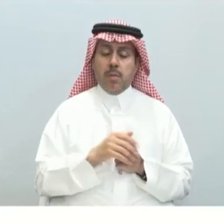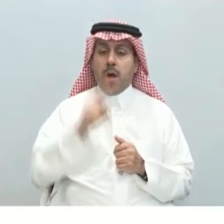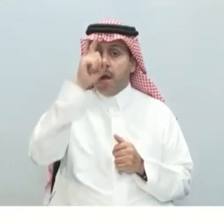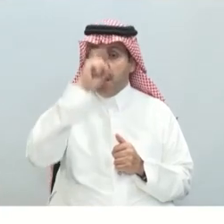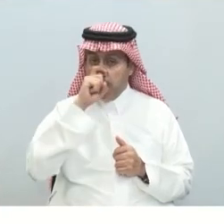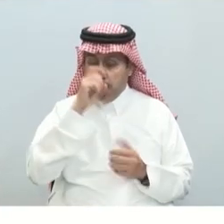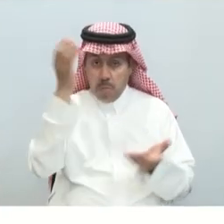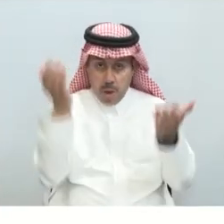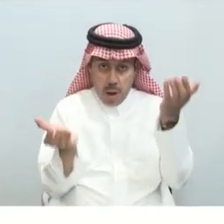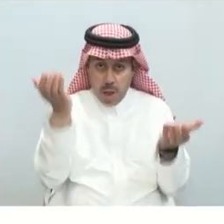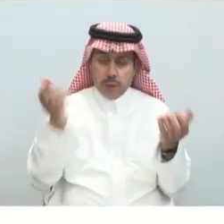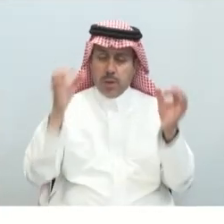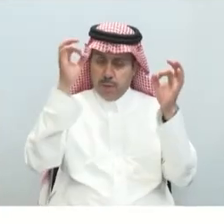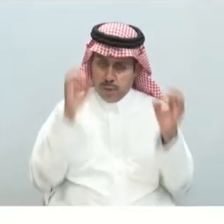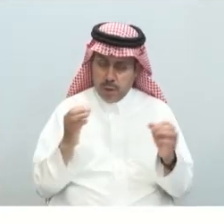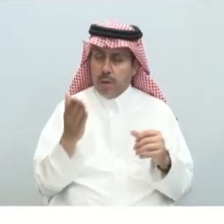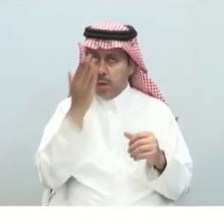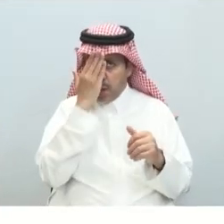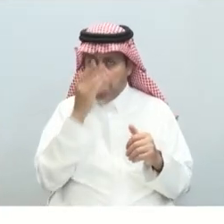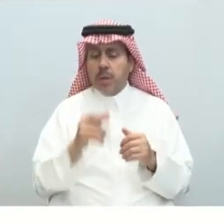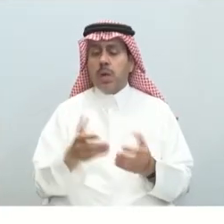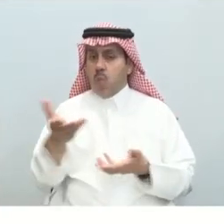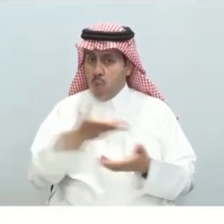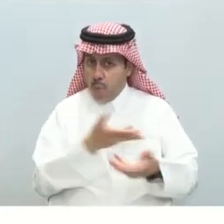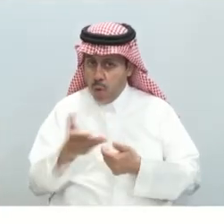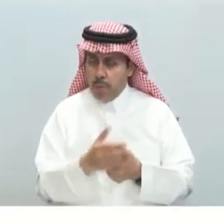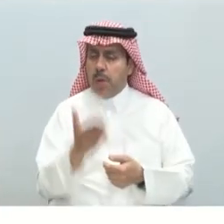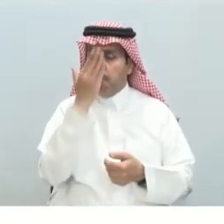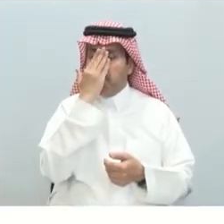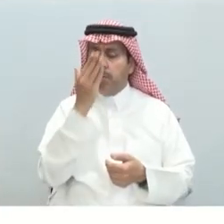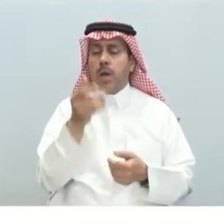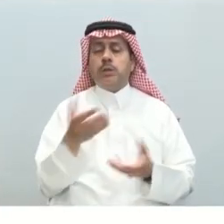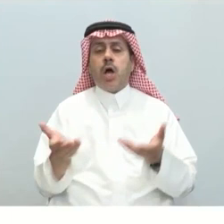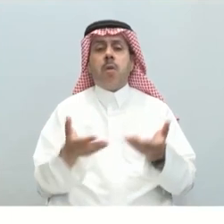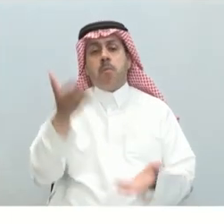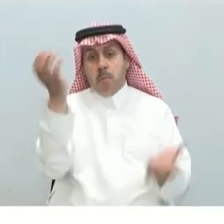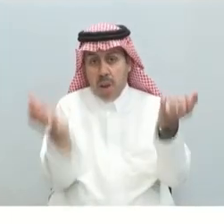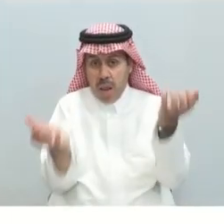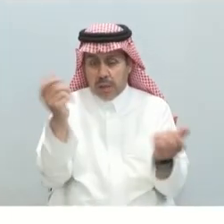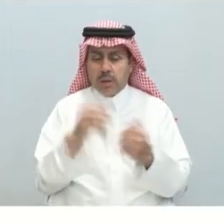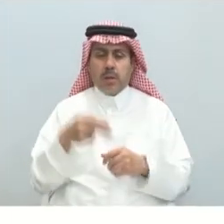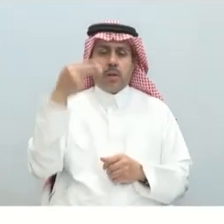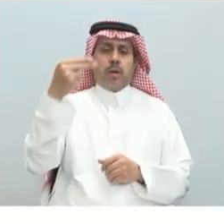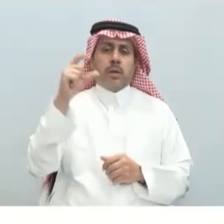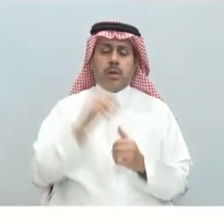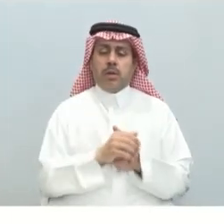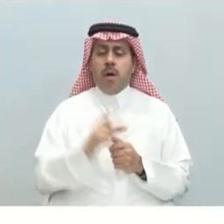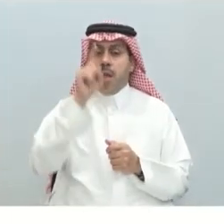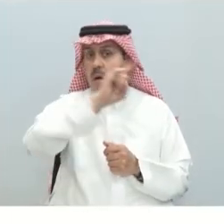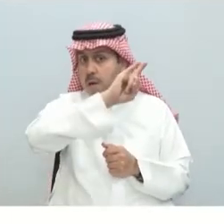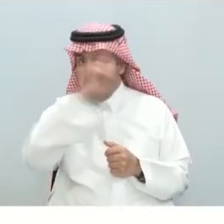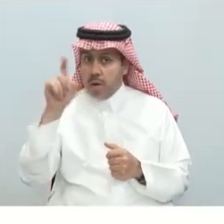كما قال تعالى ان الله يامر بالعدل والاحسان وايتاء ذي القربى وينهى عن الفحشاء والمنكر